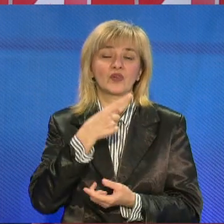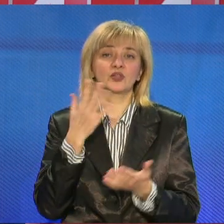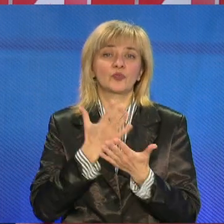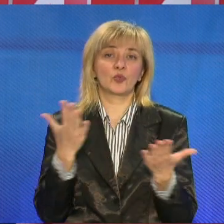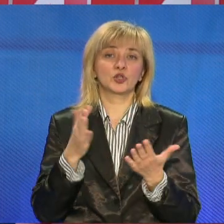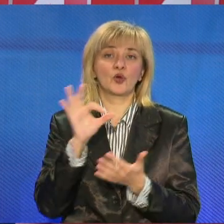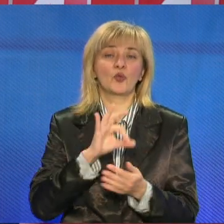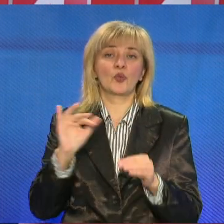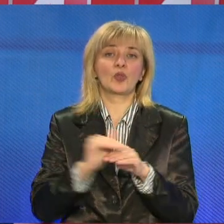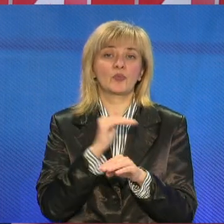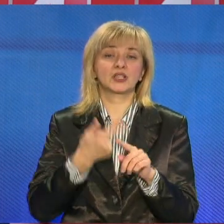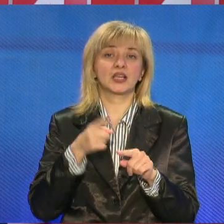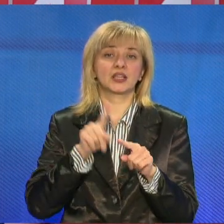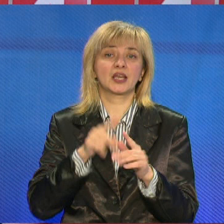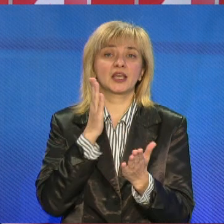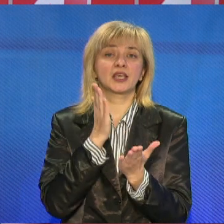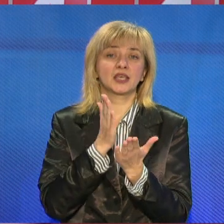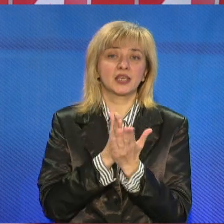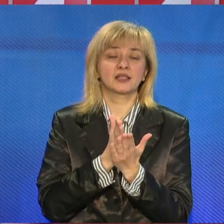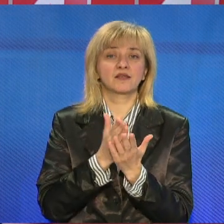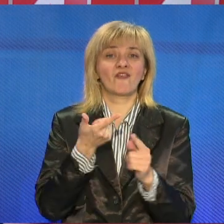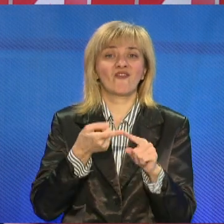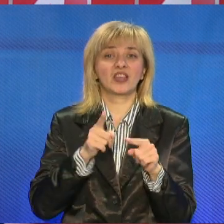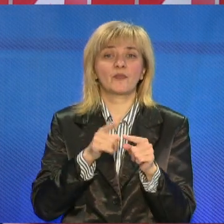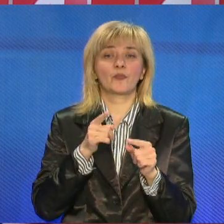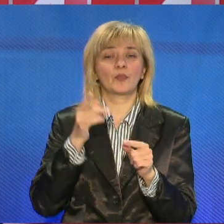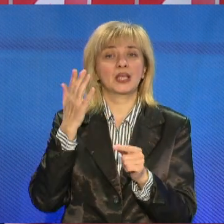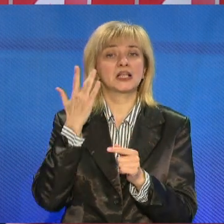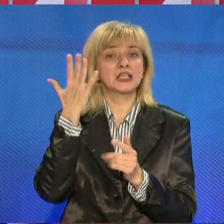доброте. Это есть в этом идеология некая, потому что